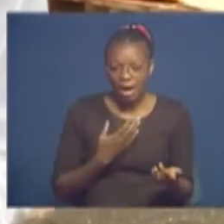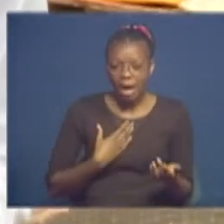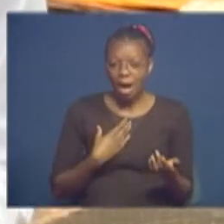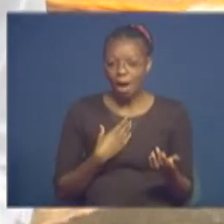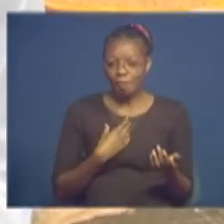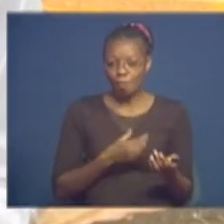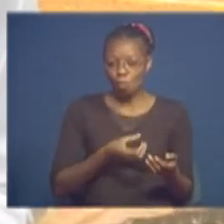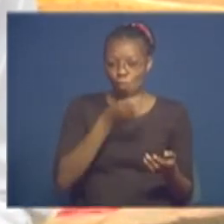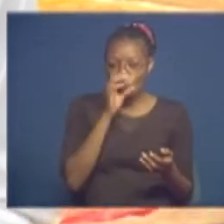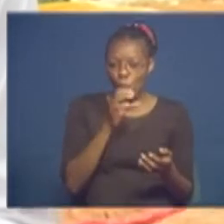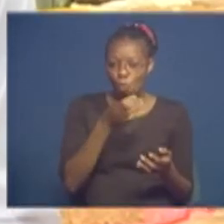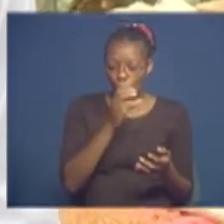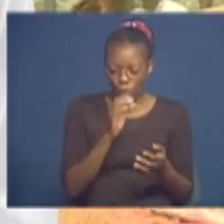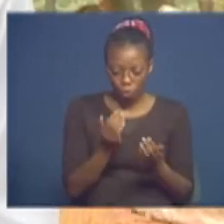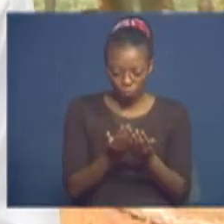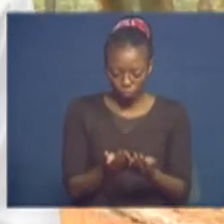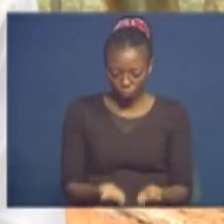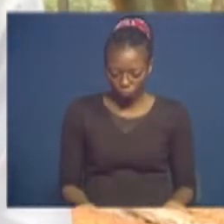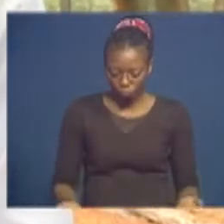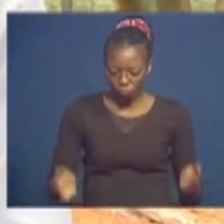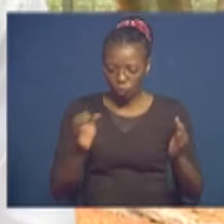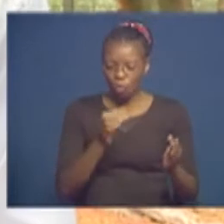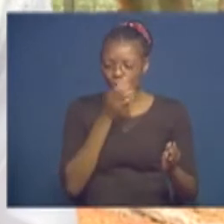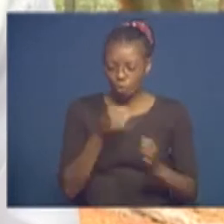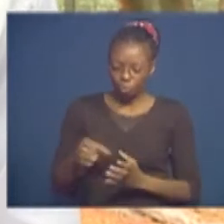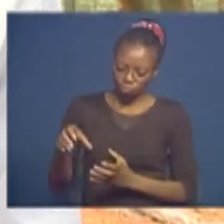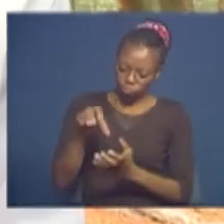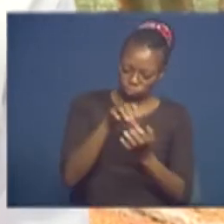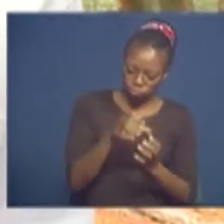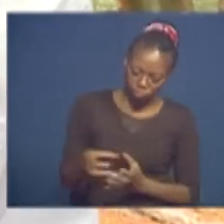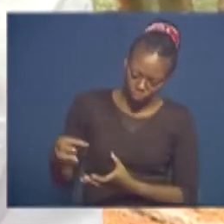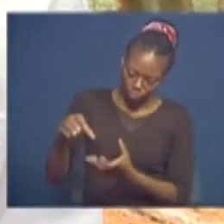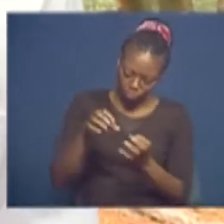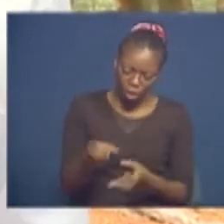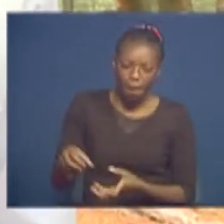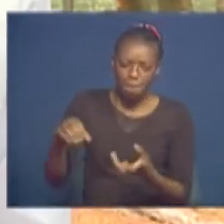kile tunaita wet processing. Tunatumia maji